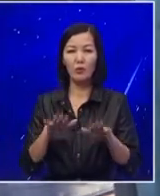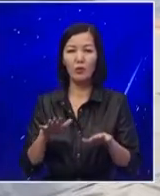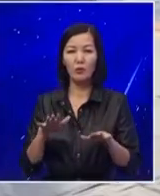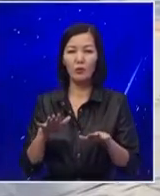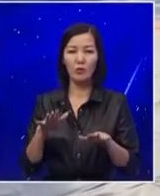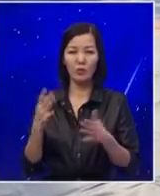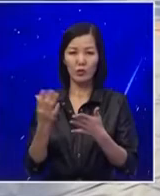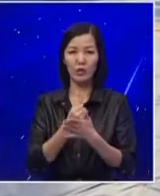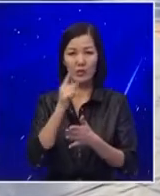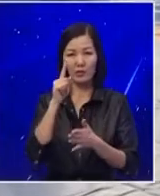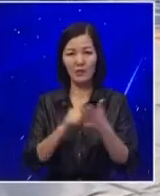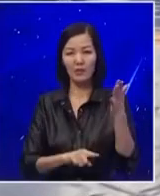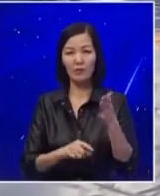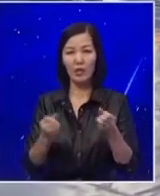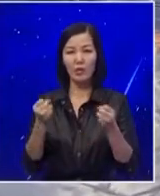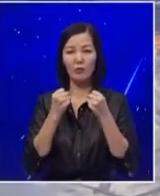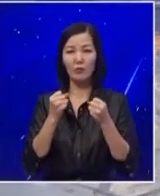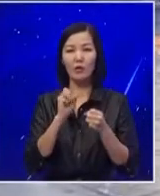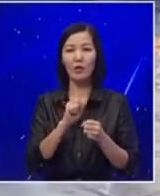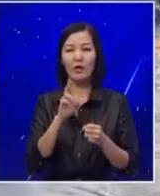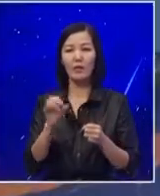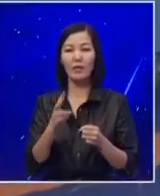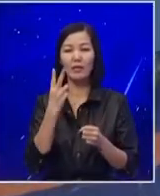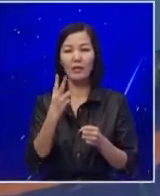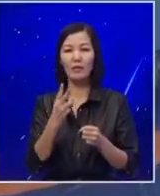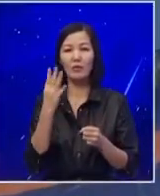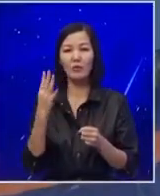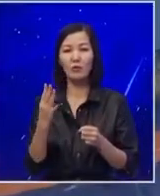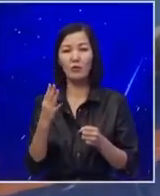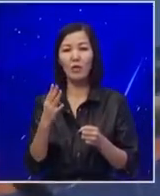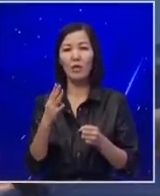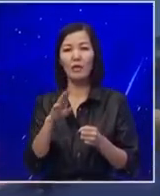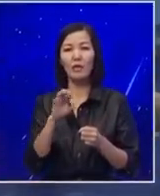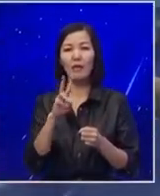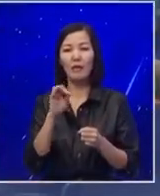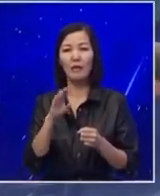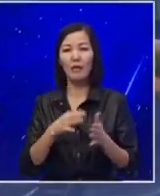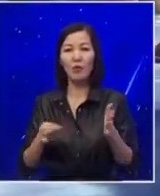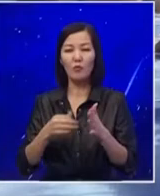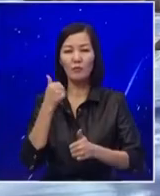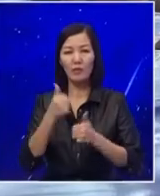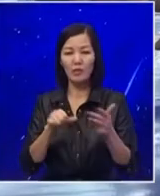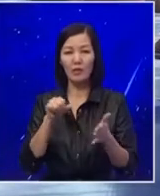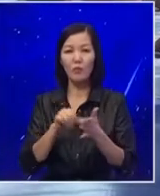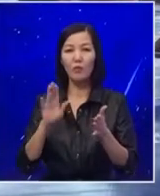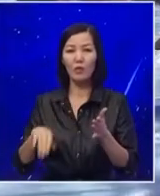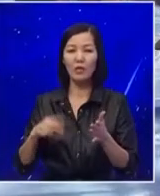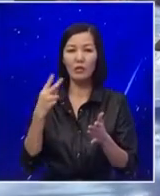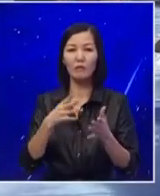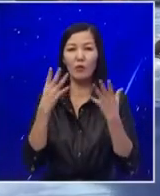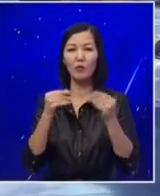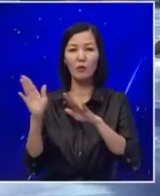жүлделері. Айта кетейік, спортшылар ақпанның 2-сі 4 күндері Талғарда жасөспірімдер арасында өтетін облыс біріншілігіне қатысады. Одан 20 күннен